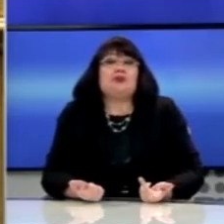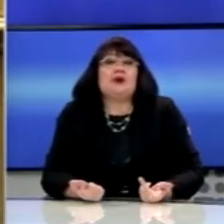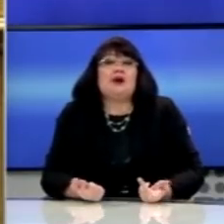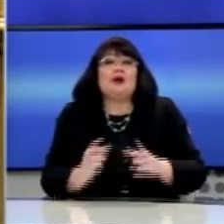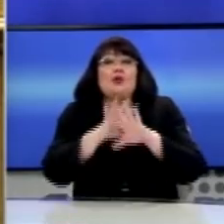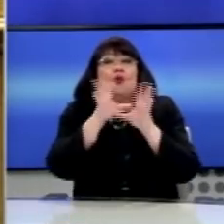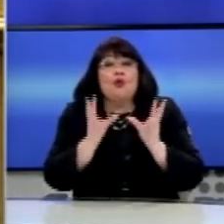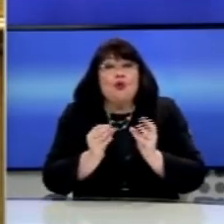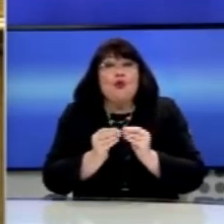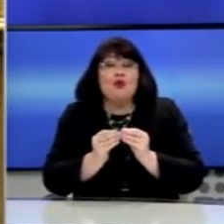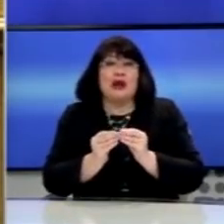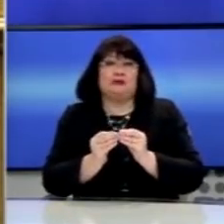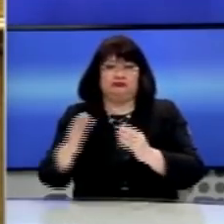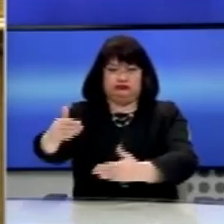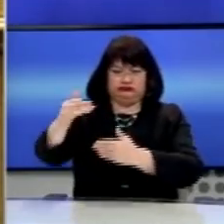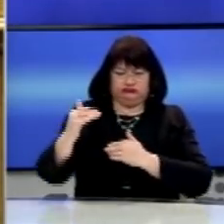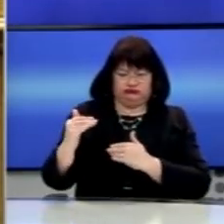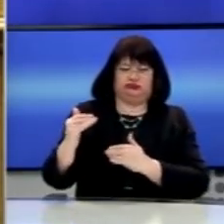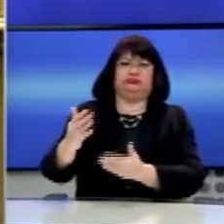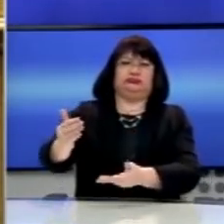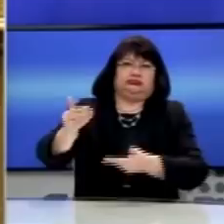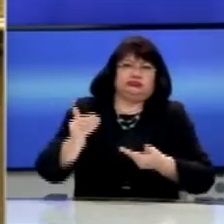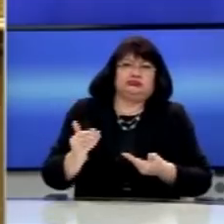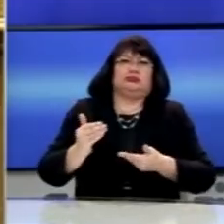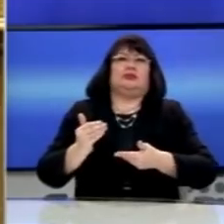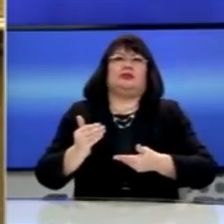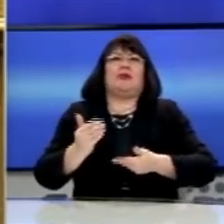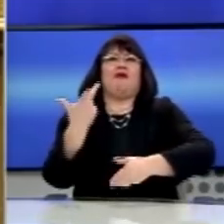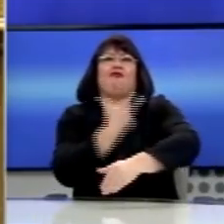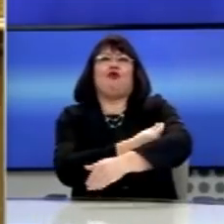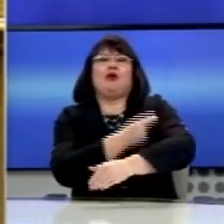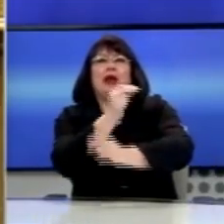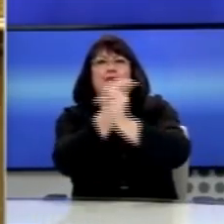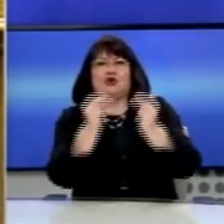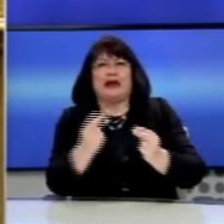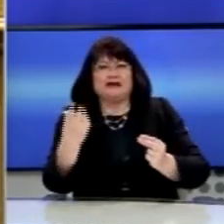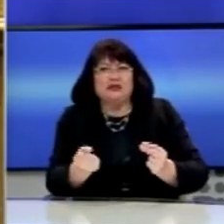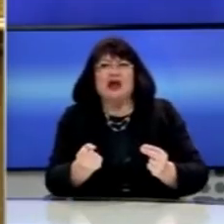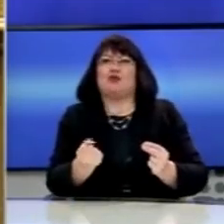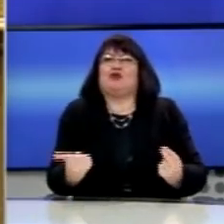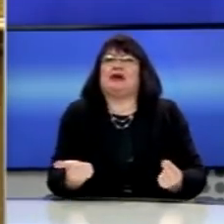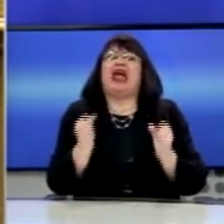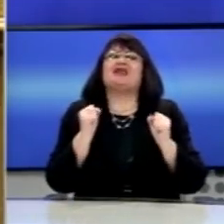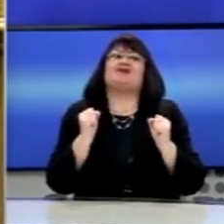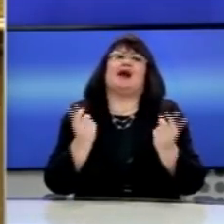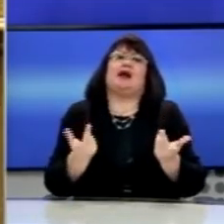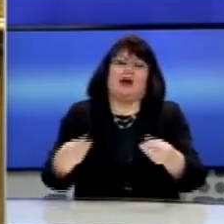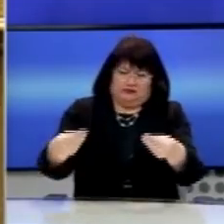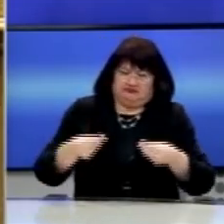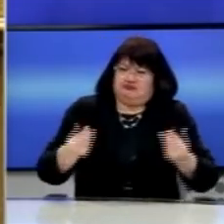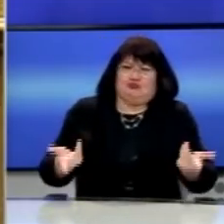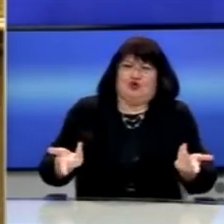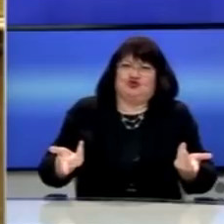των διαθέσιμων εμβολίων που είναι αποτελεσματικά και ασφαλή? Πώς αλλιώς μπορεί να ερμηνευτεί το γεγονός ότι